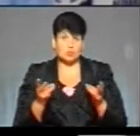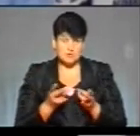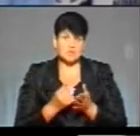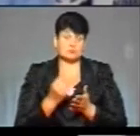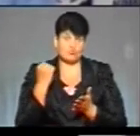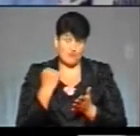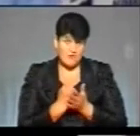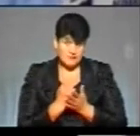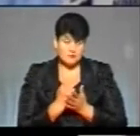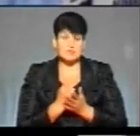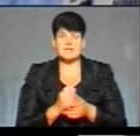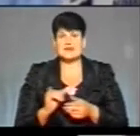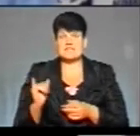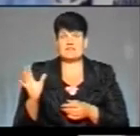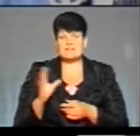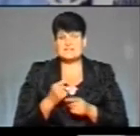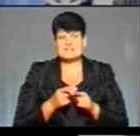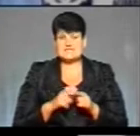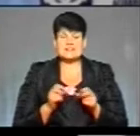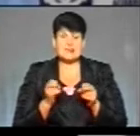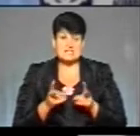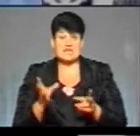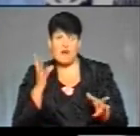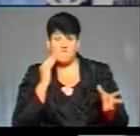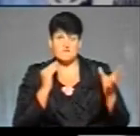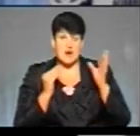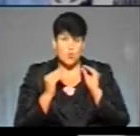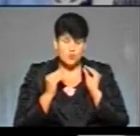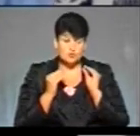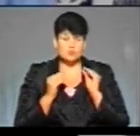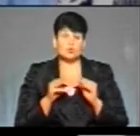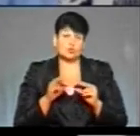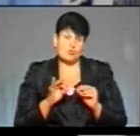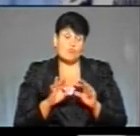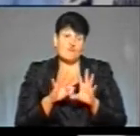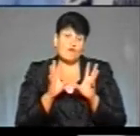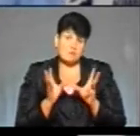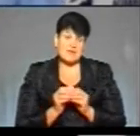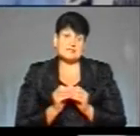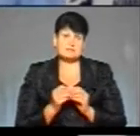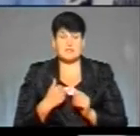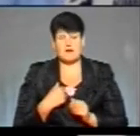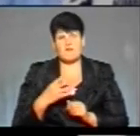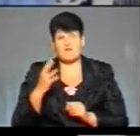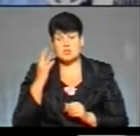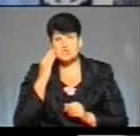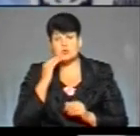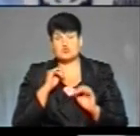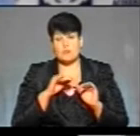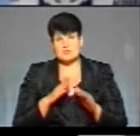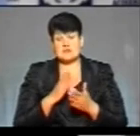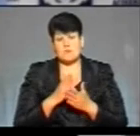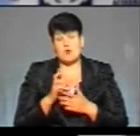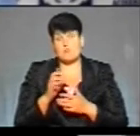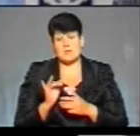ухвалити, і всі ці, скажімо так, ризики врахують, то, в принципі, я вважаю, що процес мав би